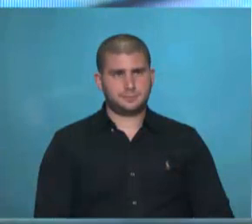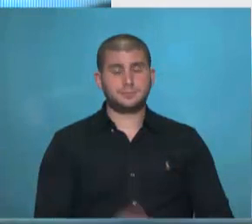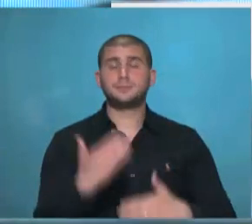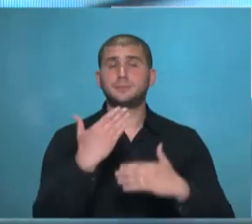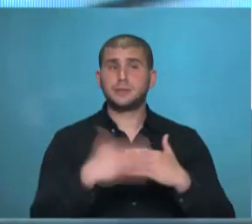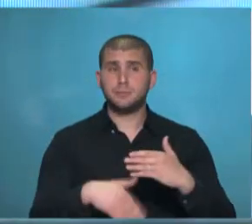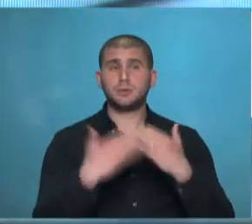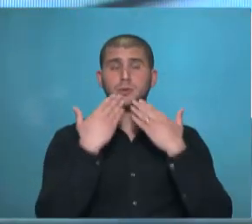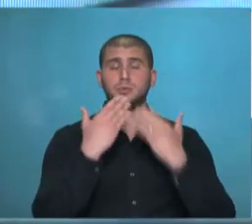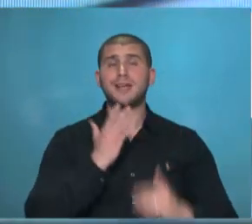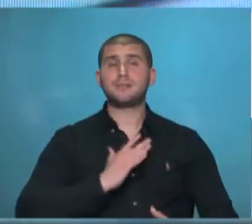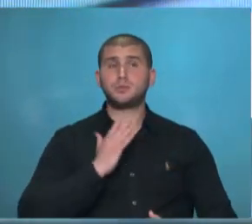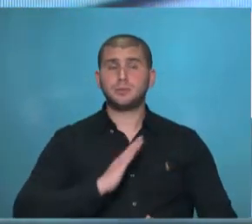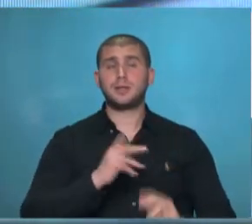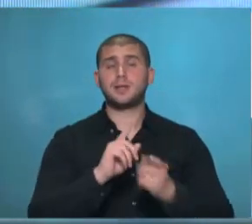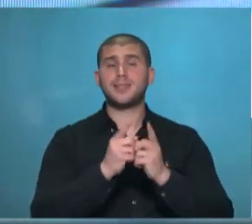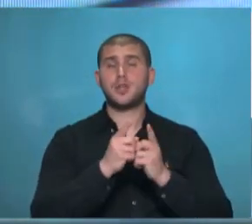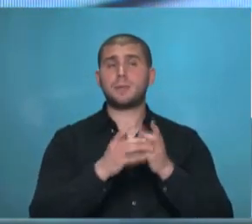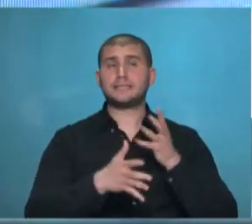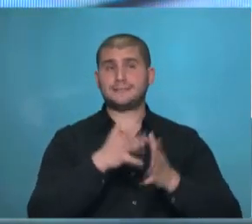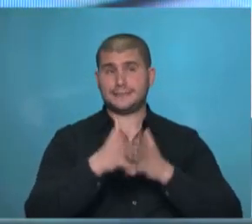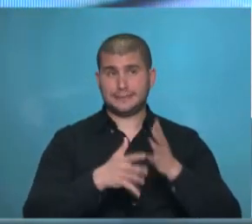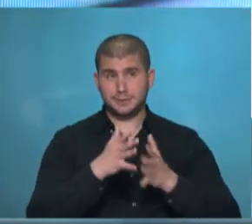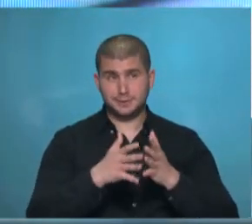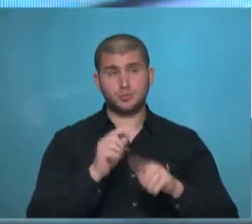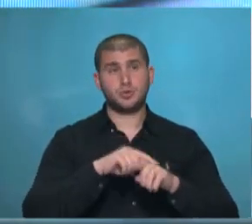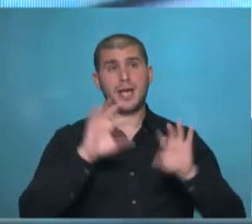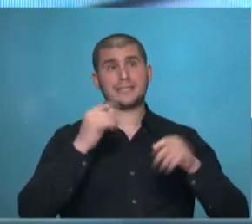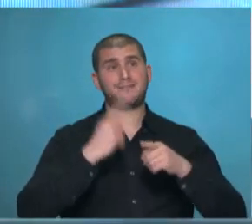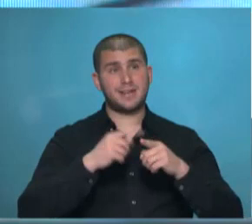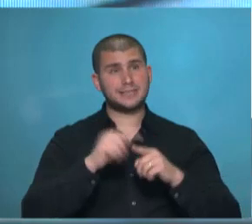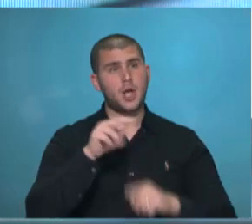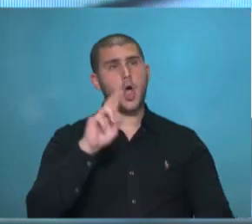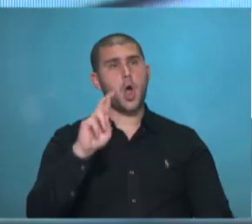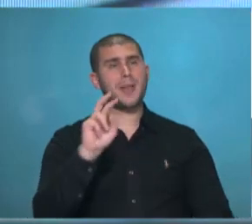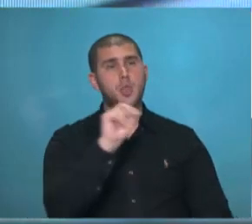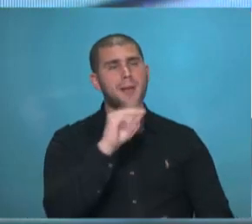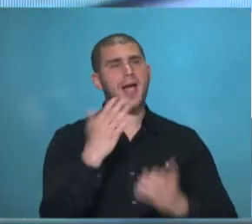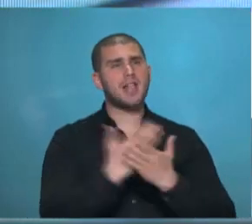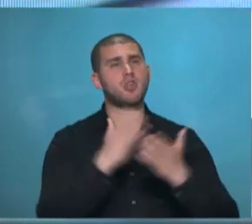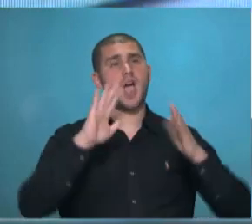סיימנו. תודה לרפאל בוזידן על התרגום לשפת הסימנים. ב-10:30 תהיה כאן רומי נוימרק עם חדשות